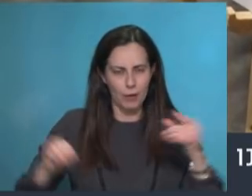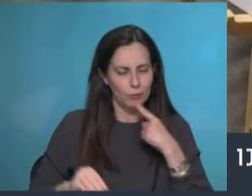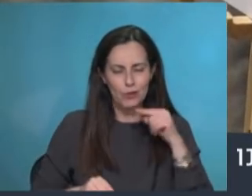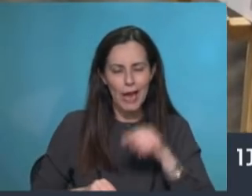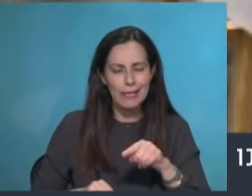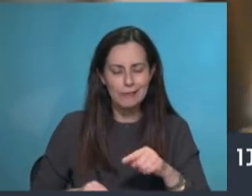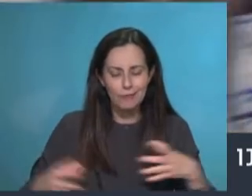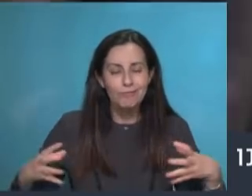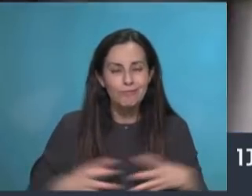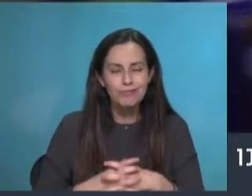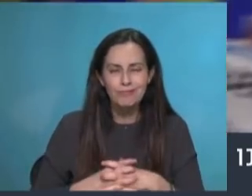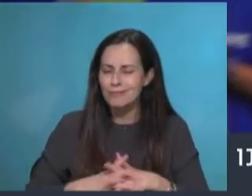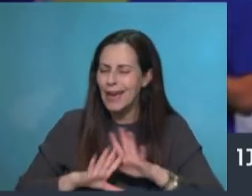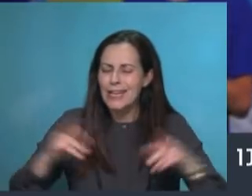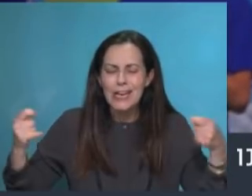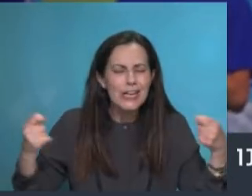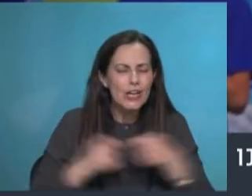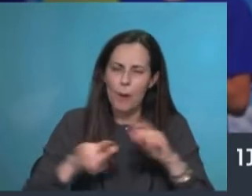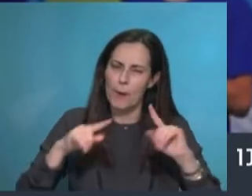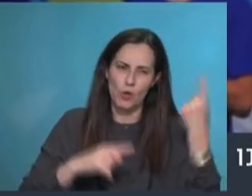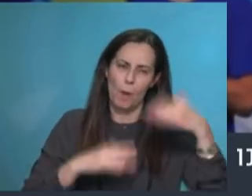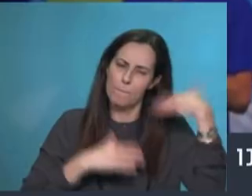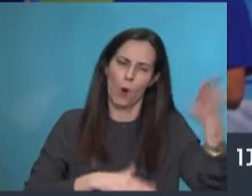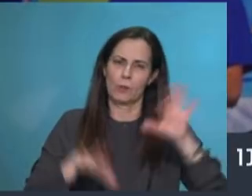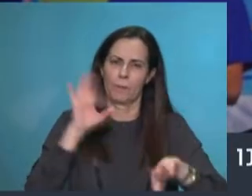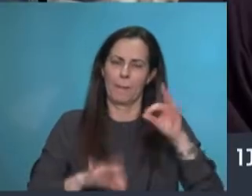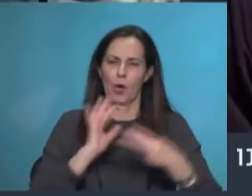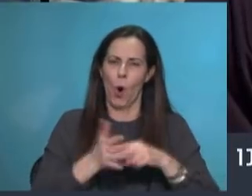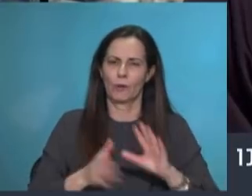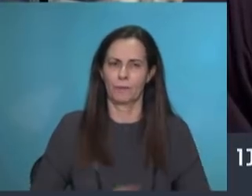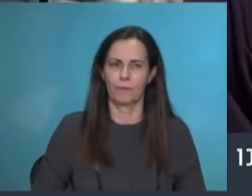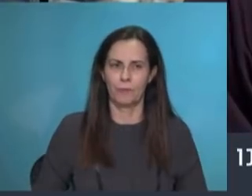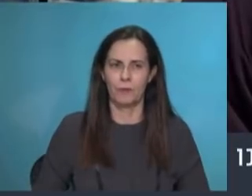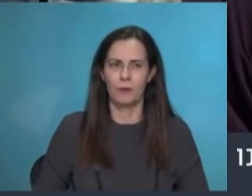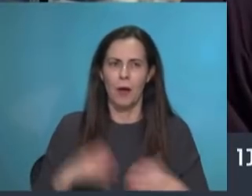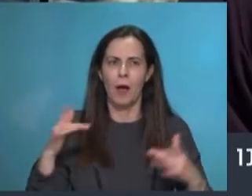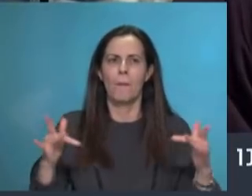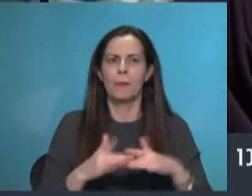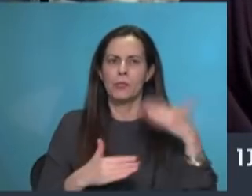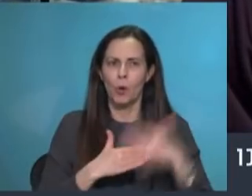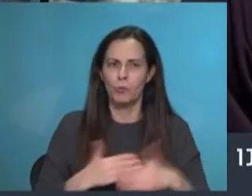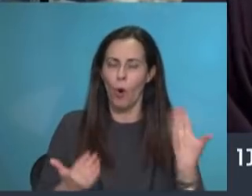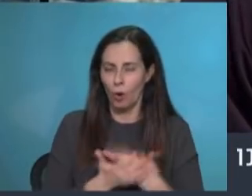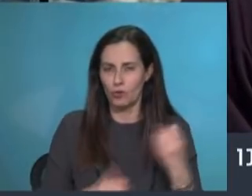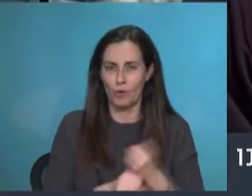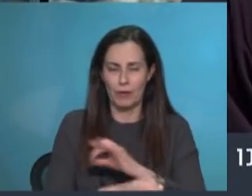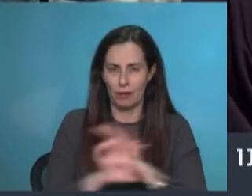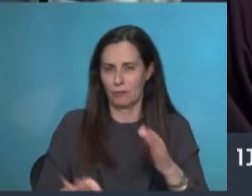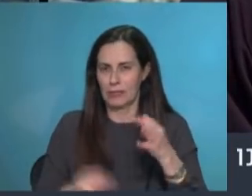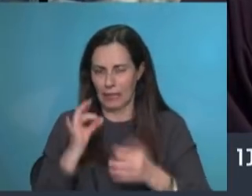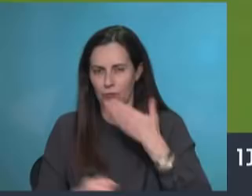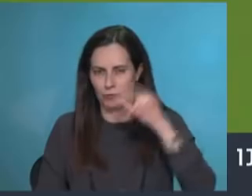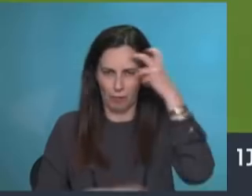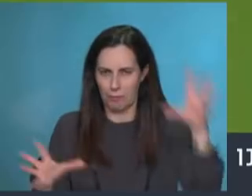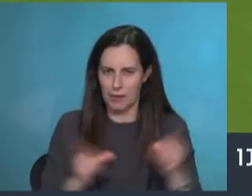המרקם החברתי מנותק לגמרי ממה שקורה במערכת הפוליטית. We showed in the last couple of games that it's working